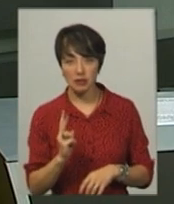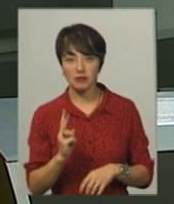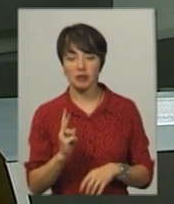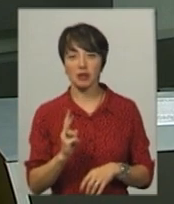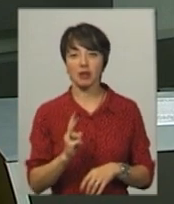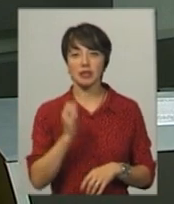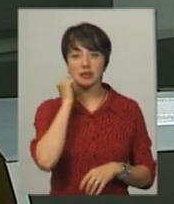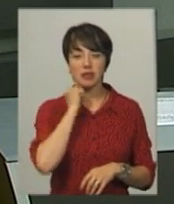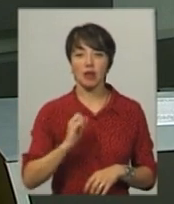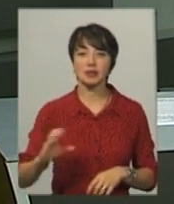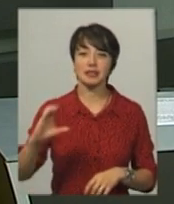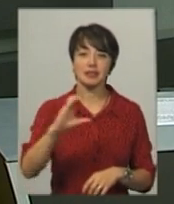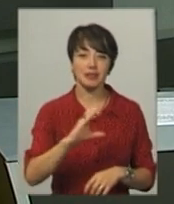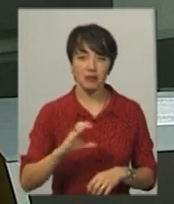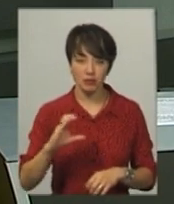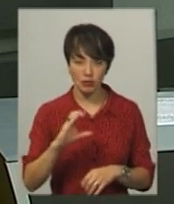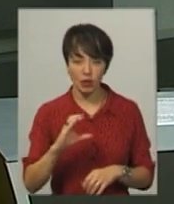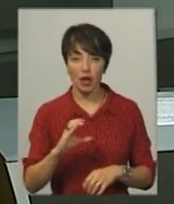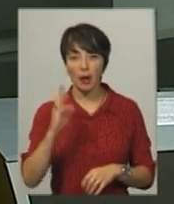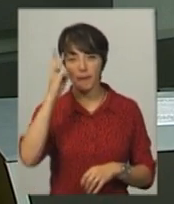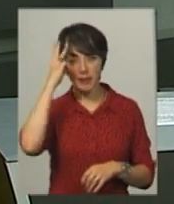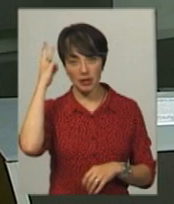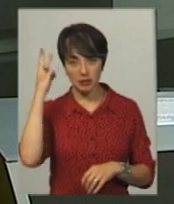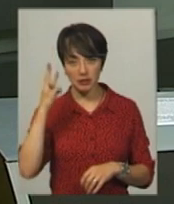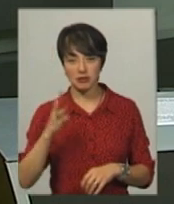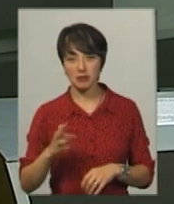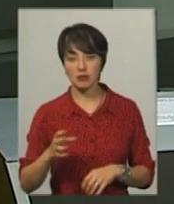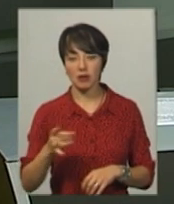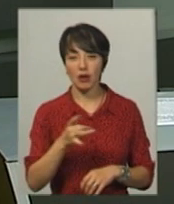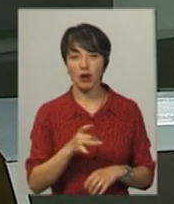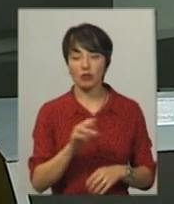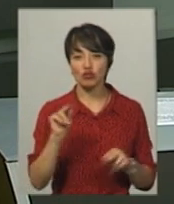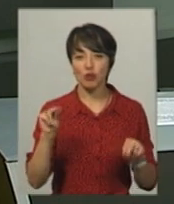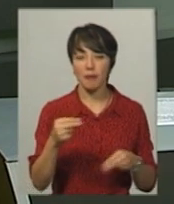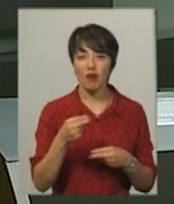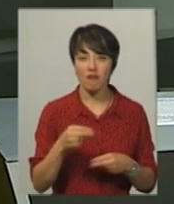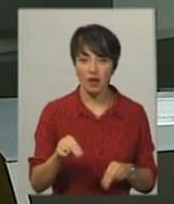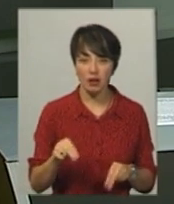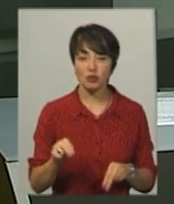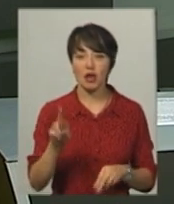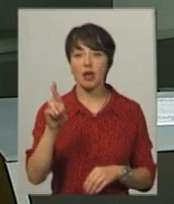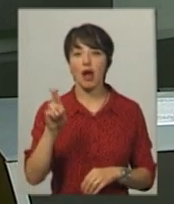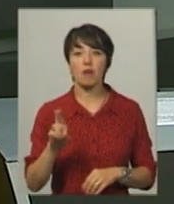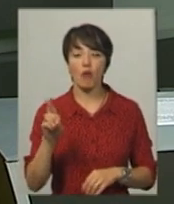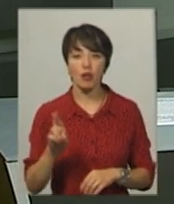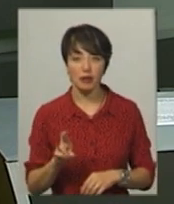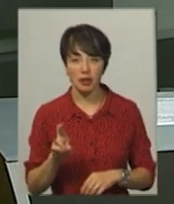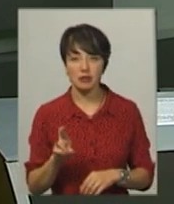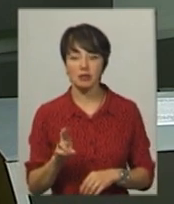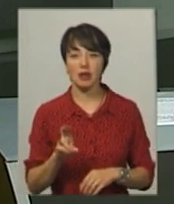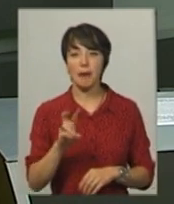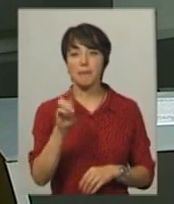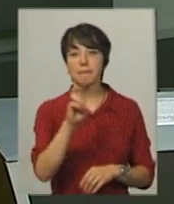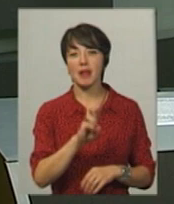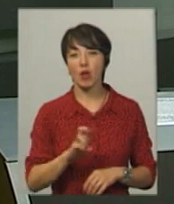Фесун, Старосинявської Василь Франчук, Хмельницької Леся Коменда, Чемеровецької Олег Батюк, Ярмолинецької Андрій Шутяк,